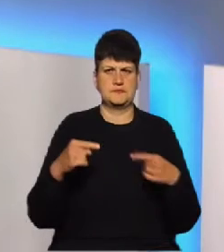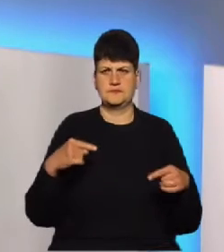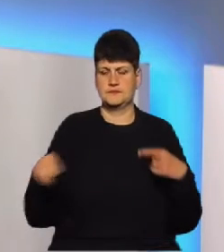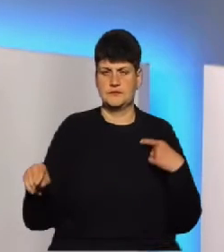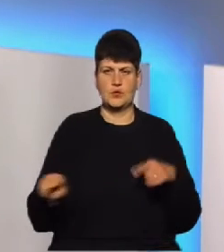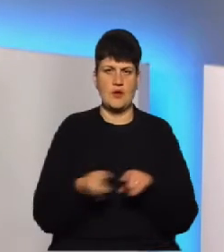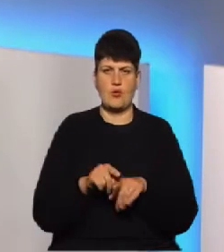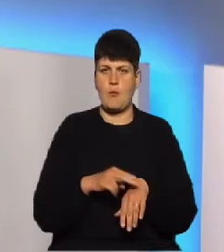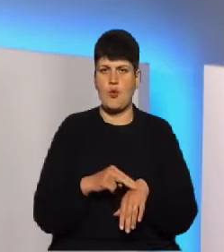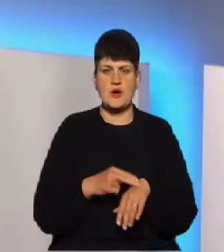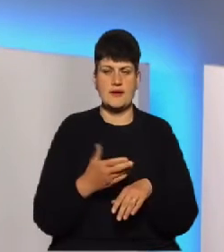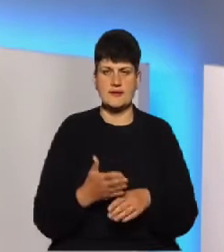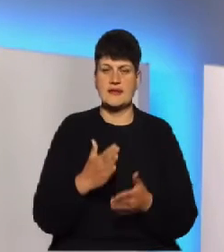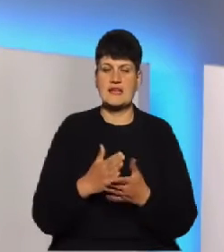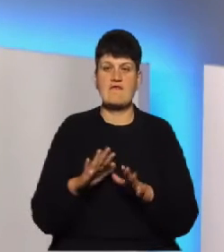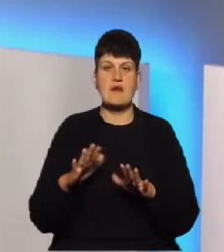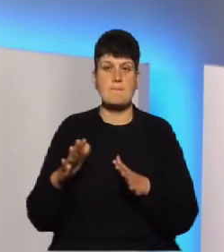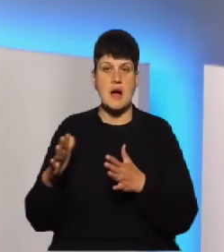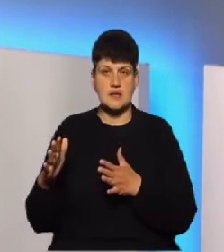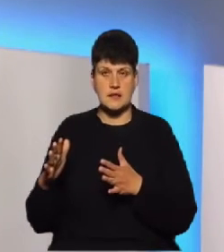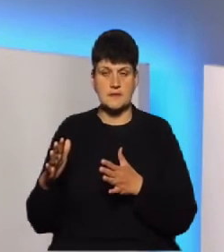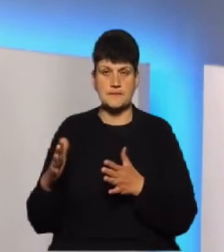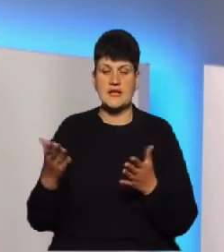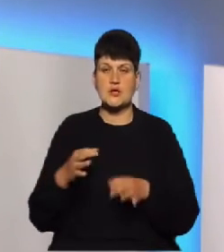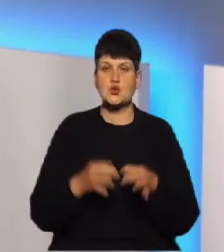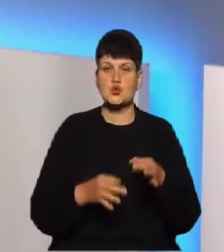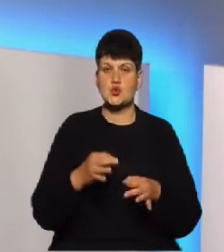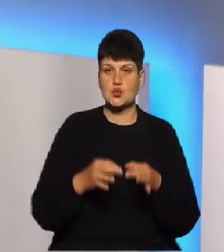поліція. Тобто є випадки, де суди